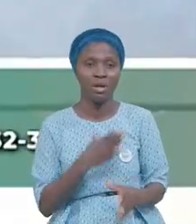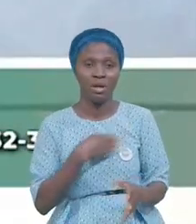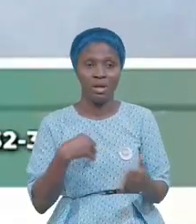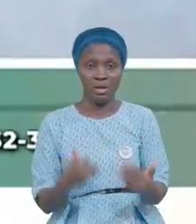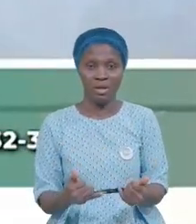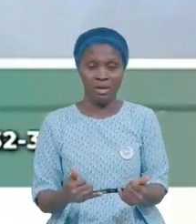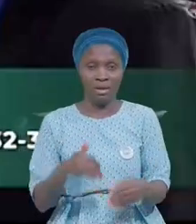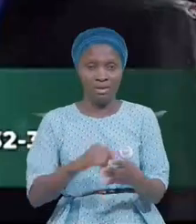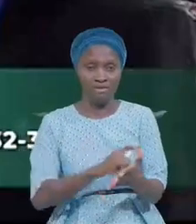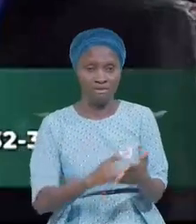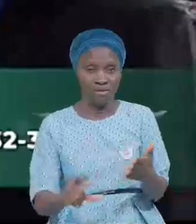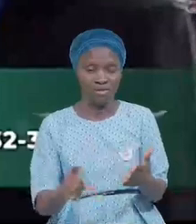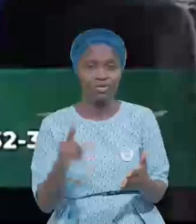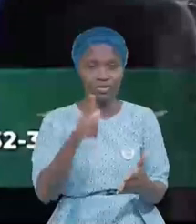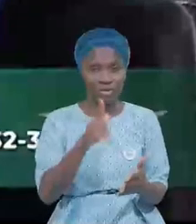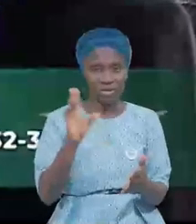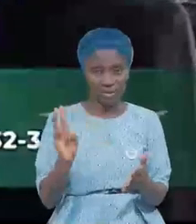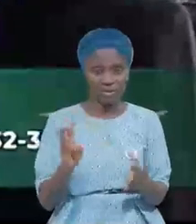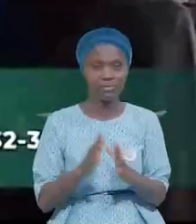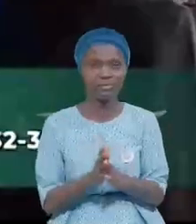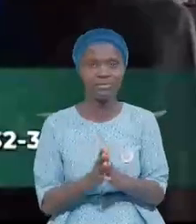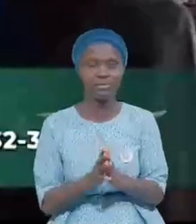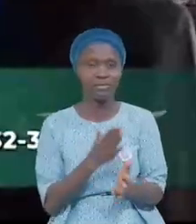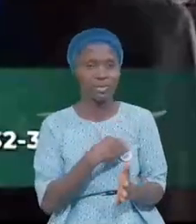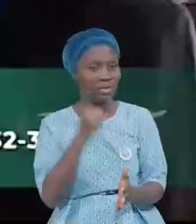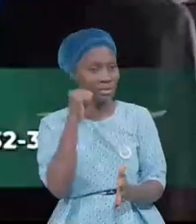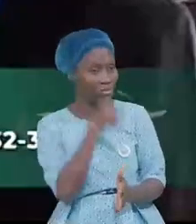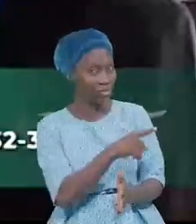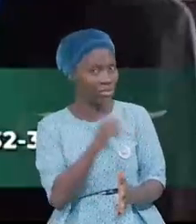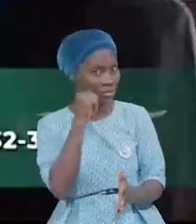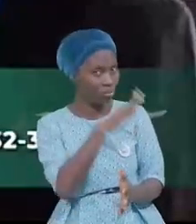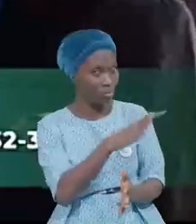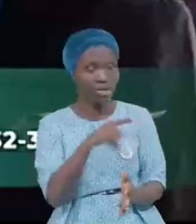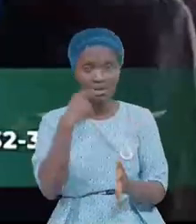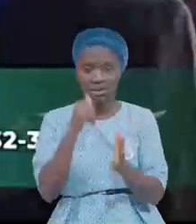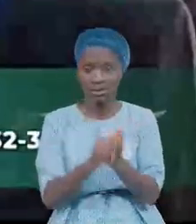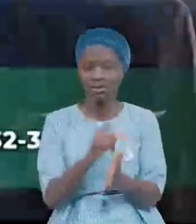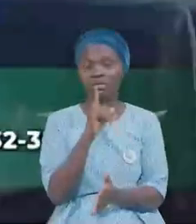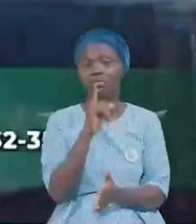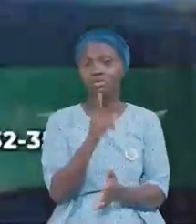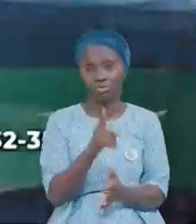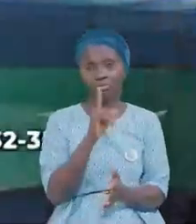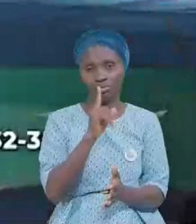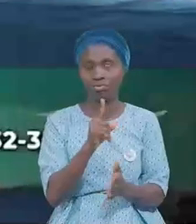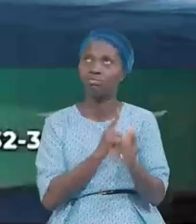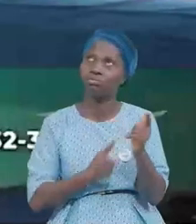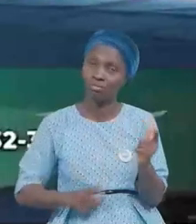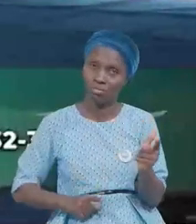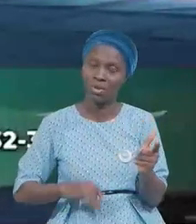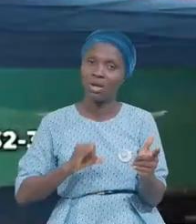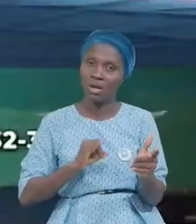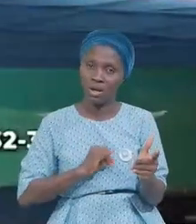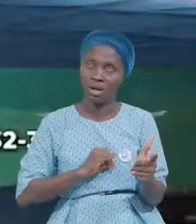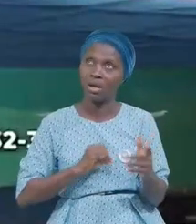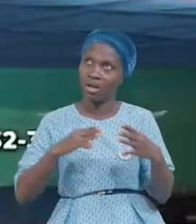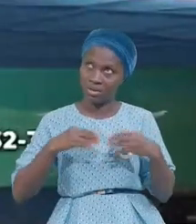Verset 27. Oui, la femme dit, oui, Seigneur, dit-elle, j'accepte